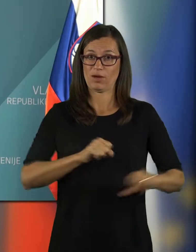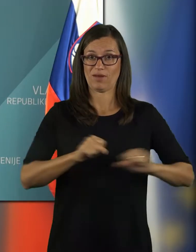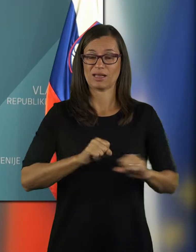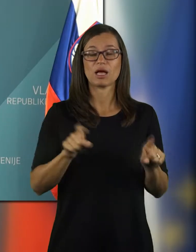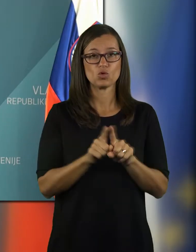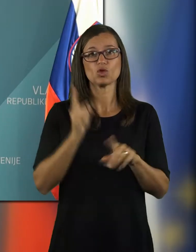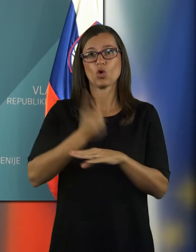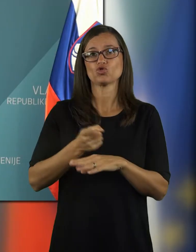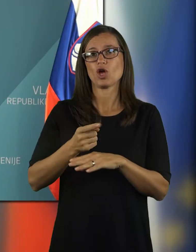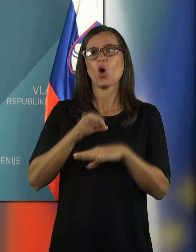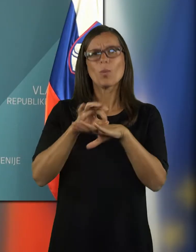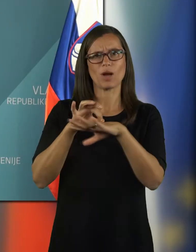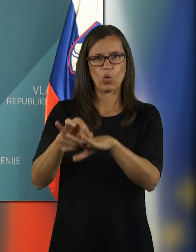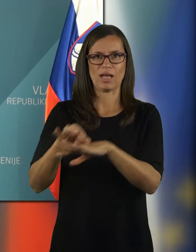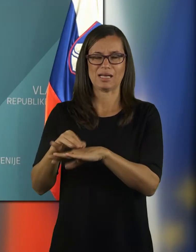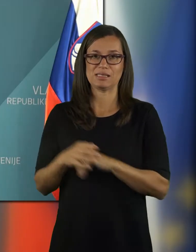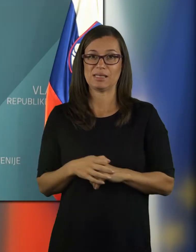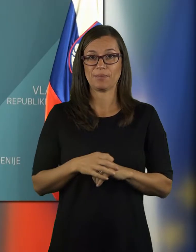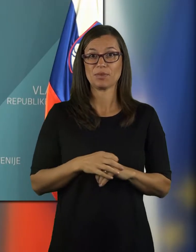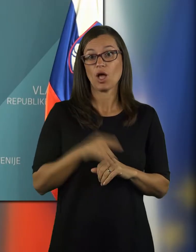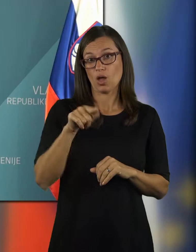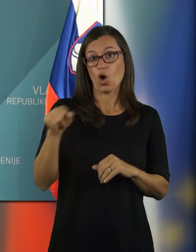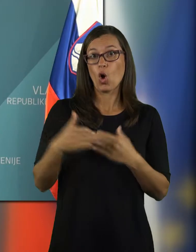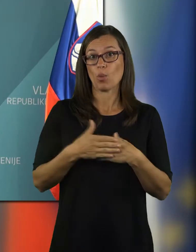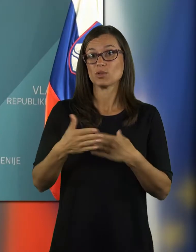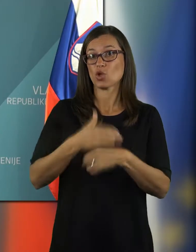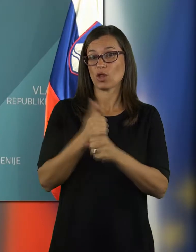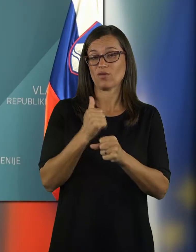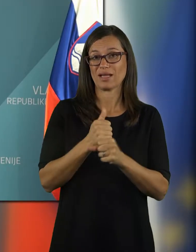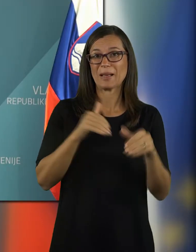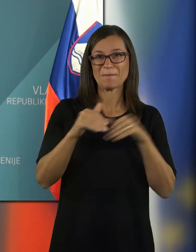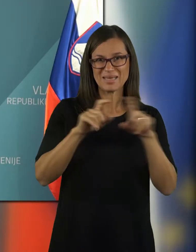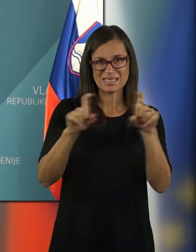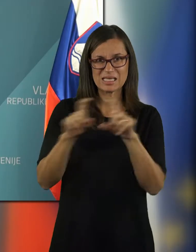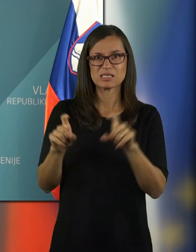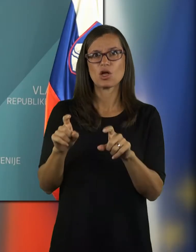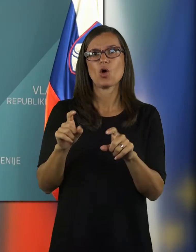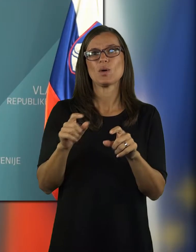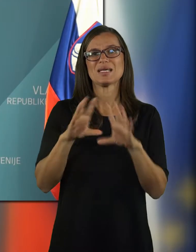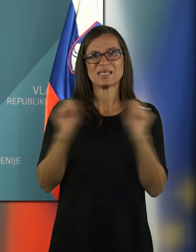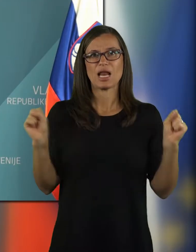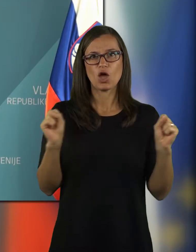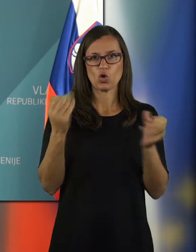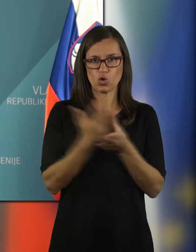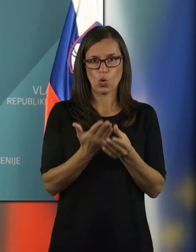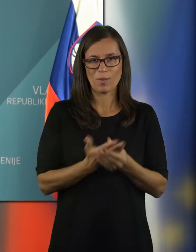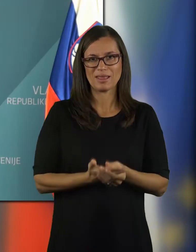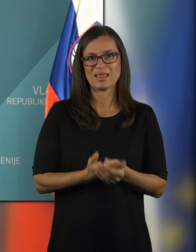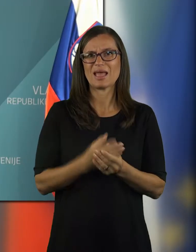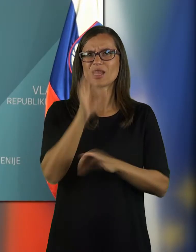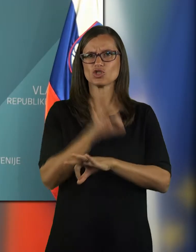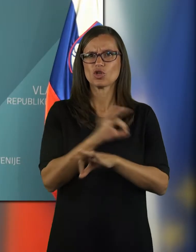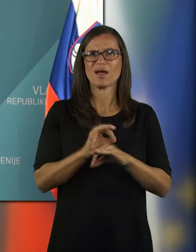določi tudi upravljavce. Upravljavci ob sodelovanju ministrstev, se pravi sektorjev, izdelajo dokumente